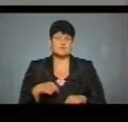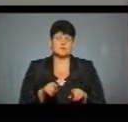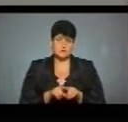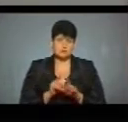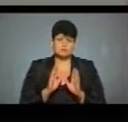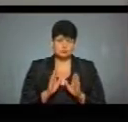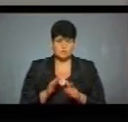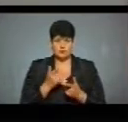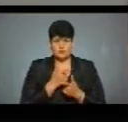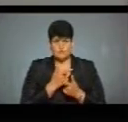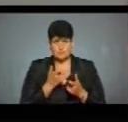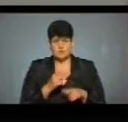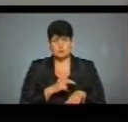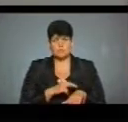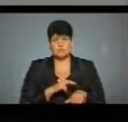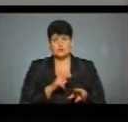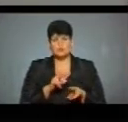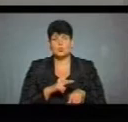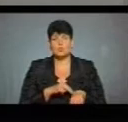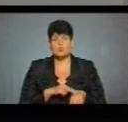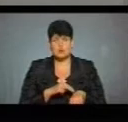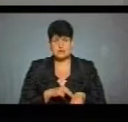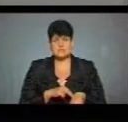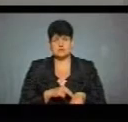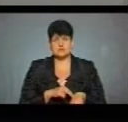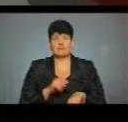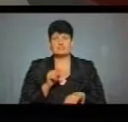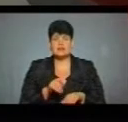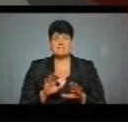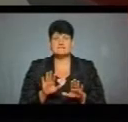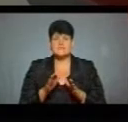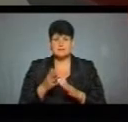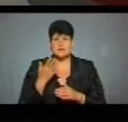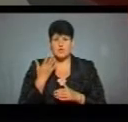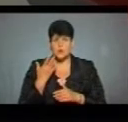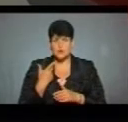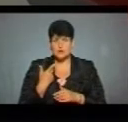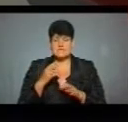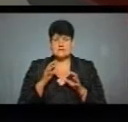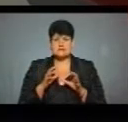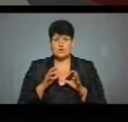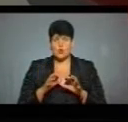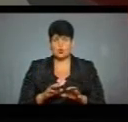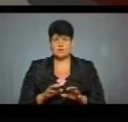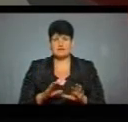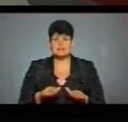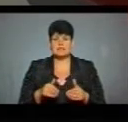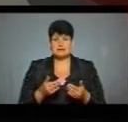будемо інформувати патрульну поліцію. В тих випадках, коли законодавець